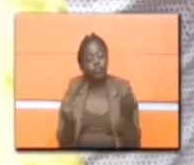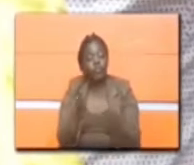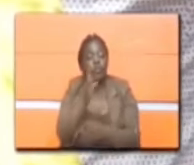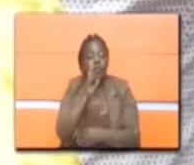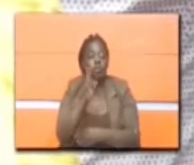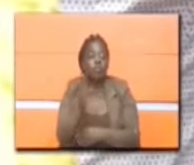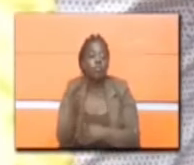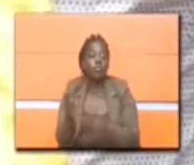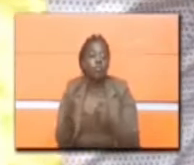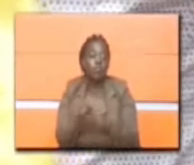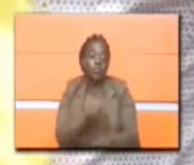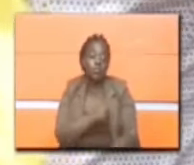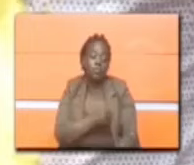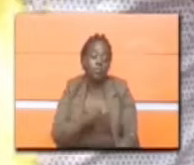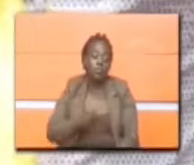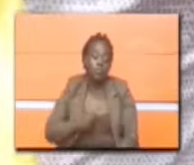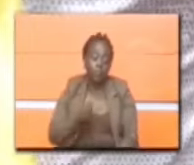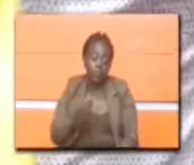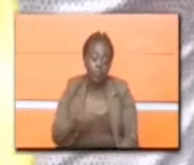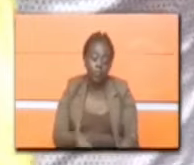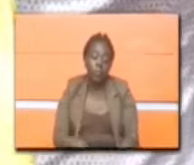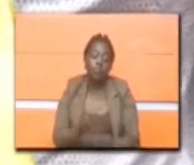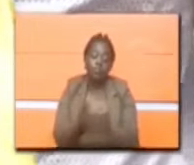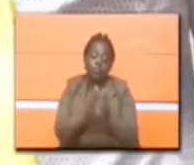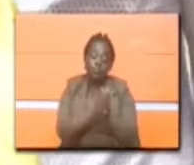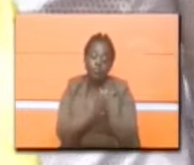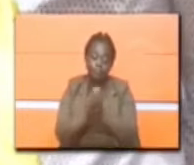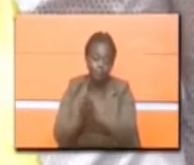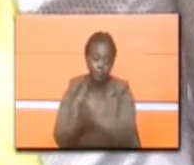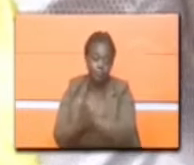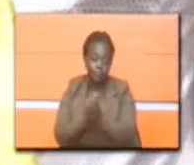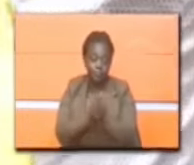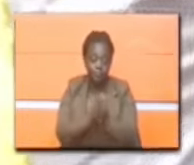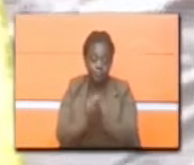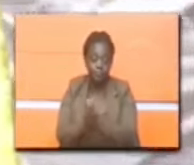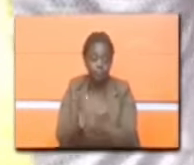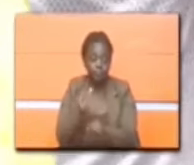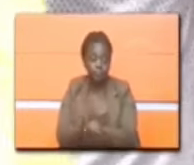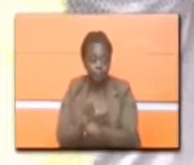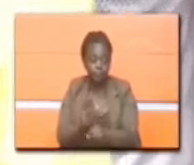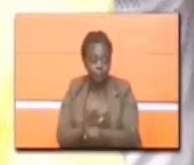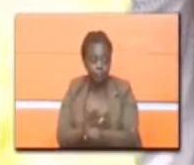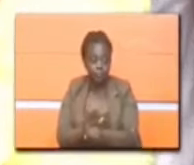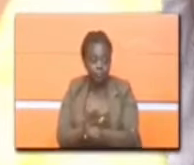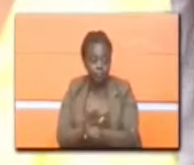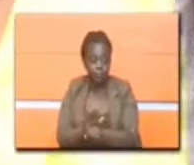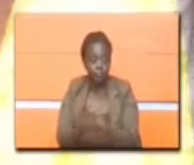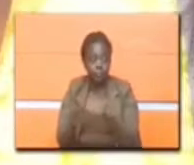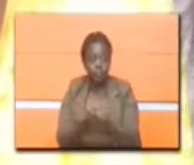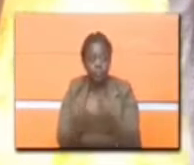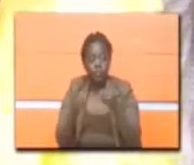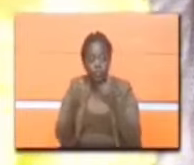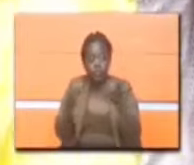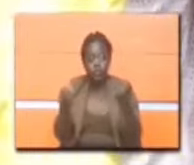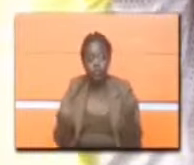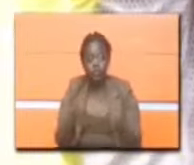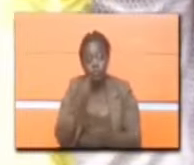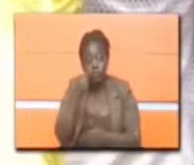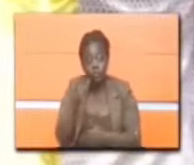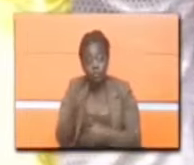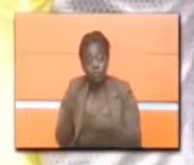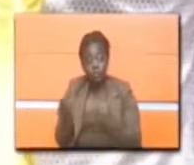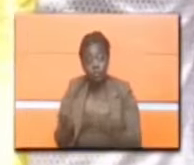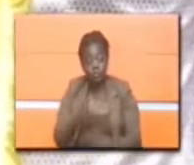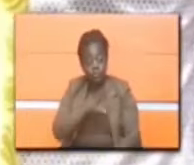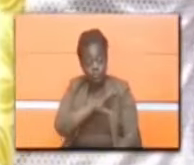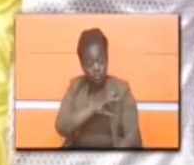gy'oli ne maama tubeebaza nnyo, tubeebaliza ddala. Ate era abaana mbagamba nti